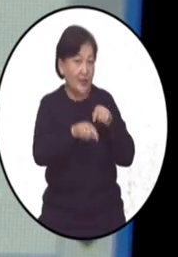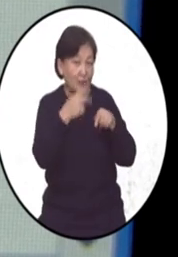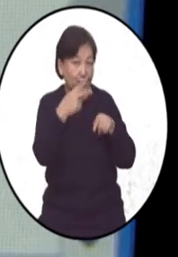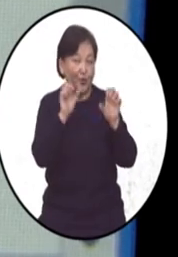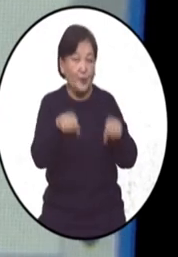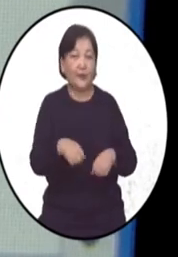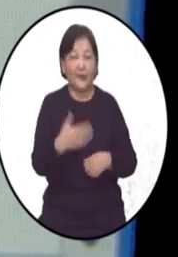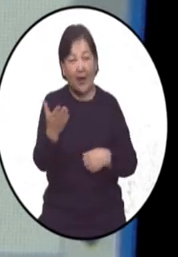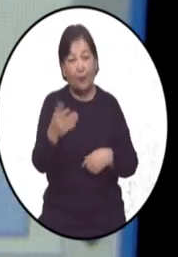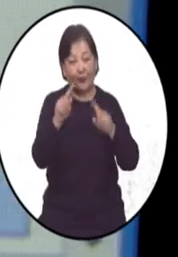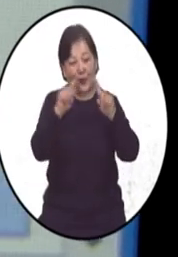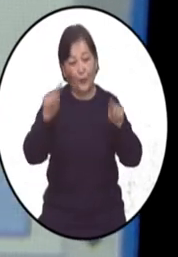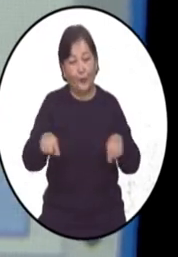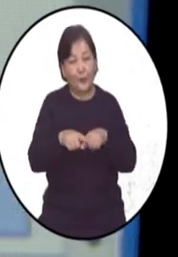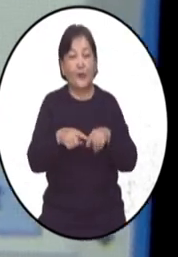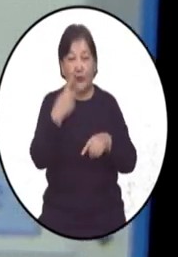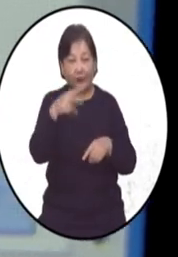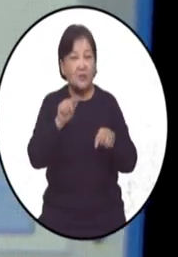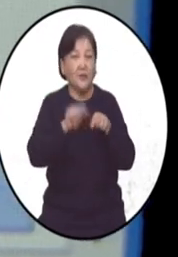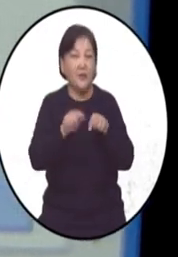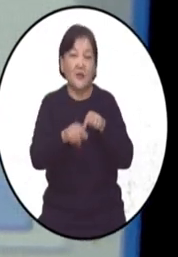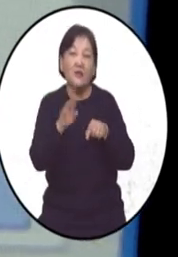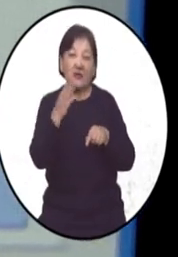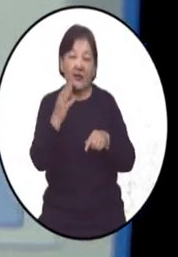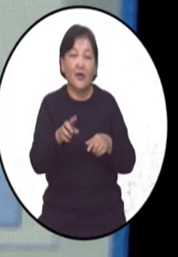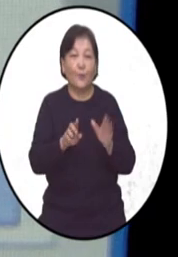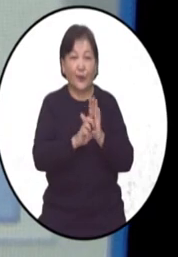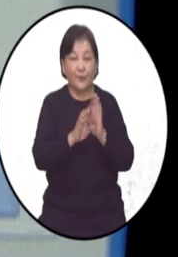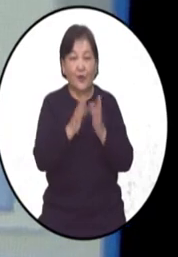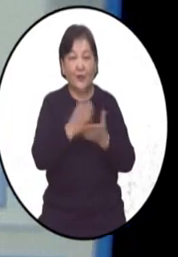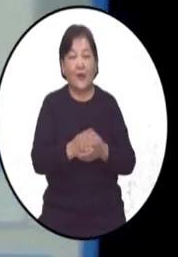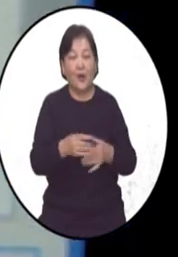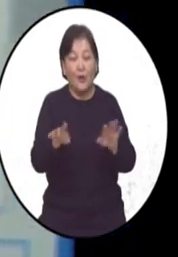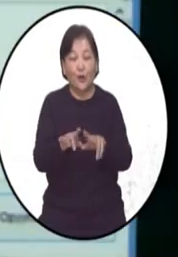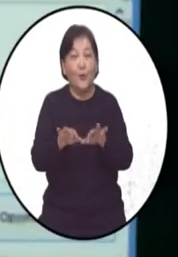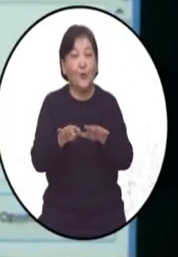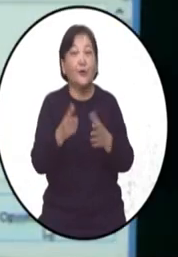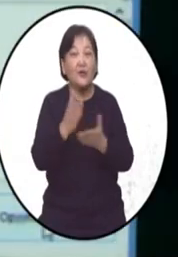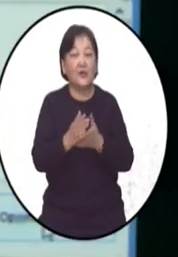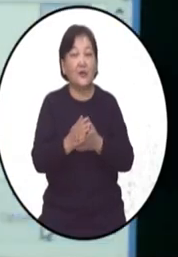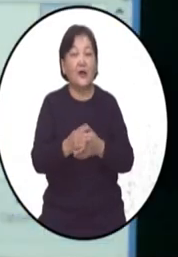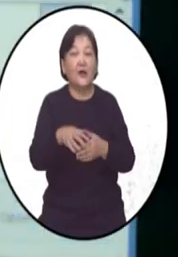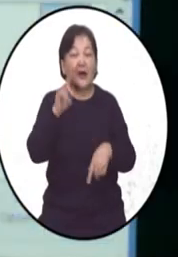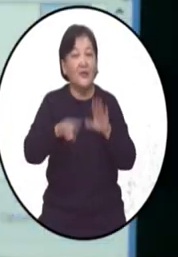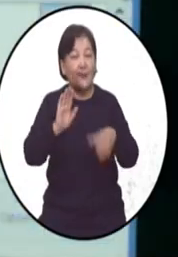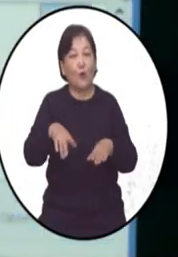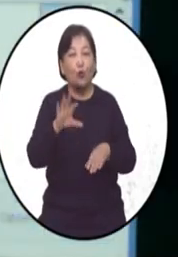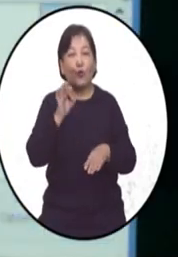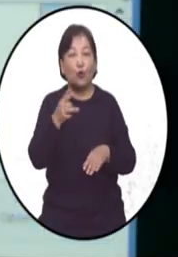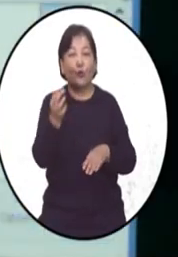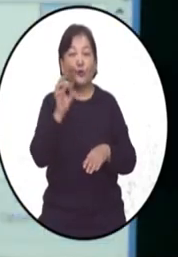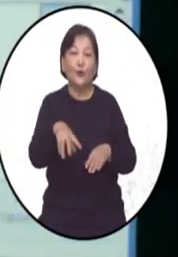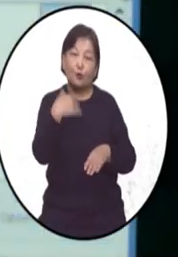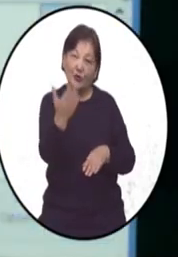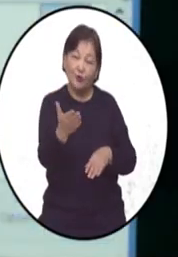та нар бол янз бүрийн өгөгдөл өгөөд шалах боломжтой. Тэгэхээр компьютер ашиглаж байгаа нэг давуу тал бол ямар ч өгөгдөл өгсөн компьютер бол үнэн